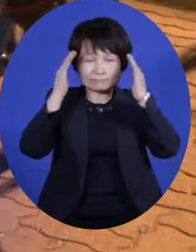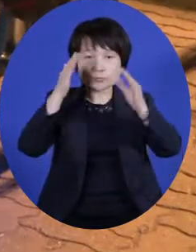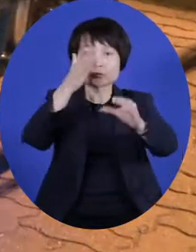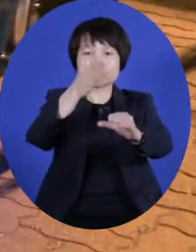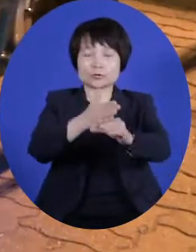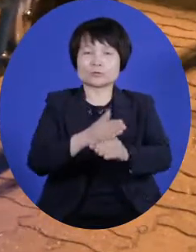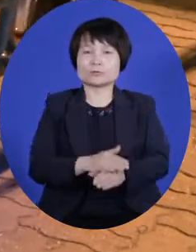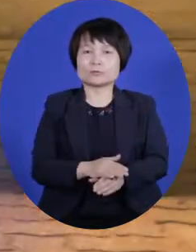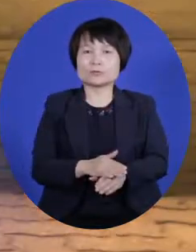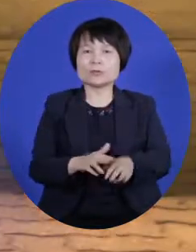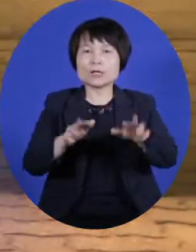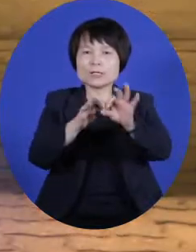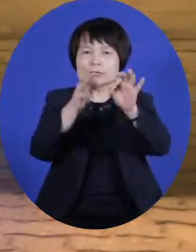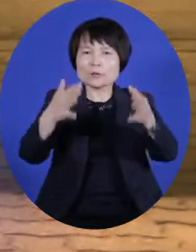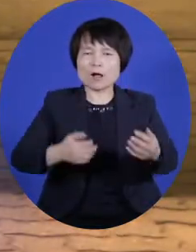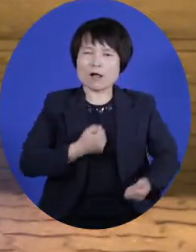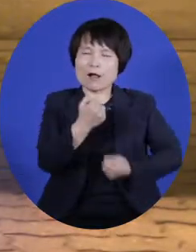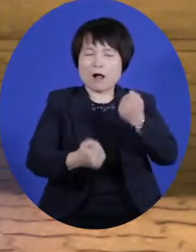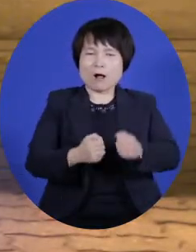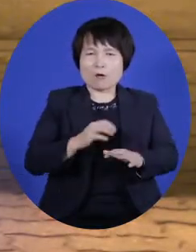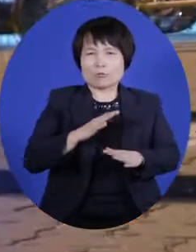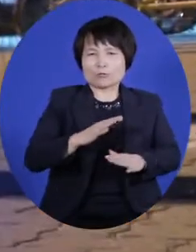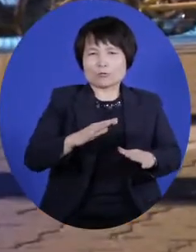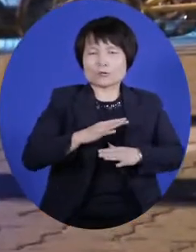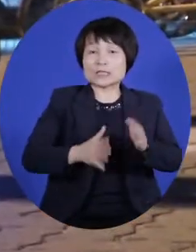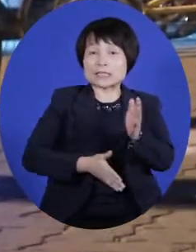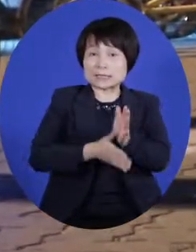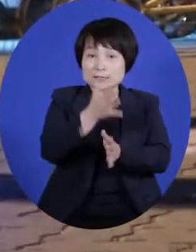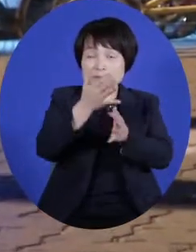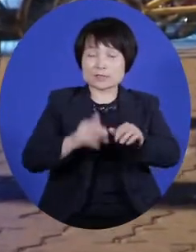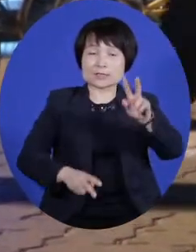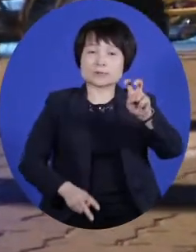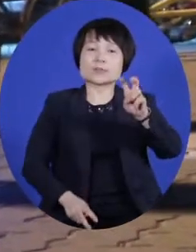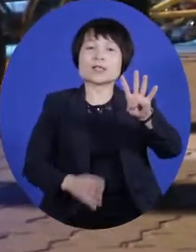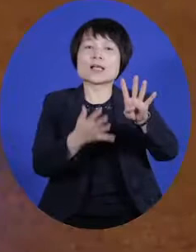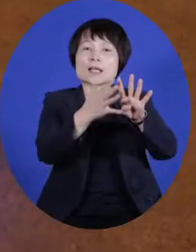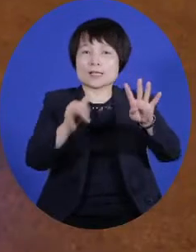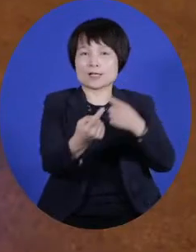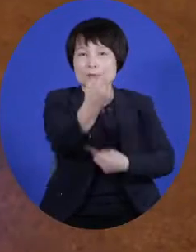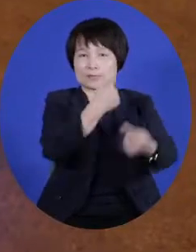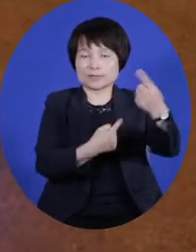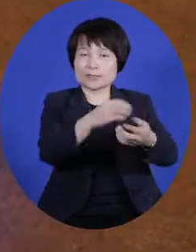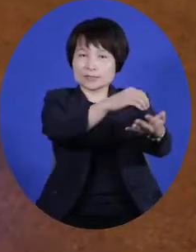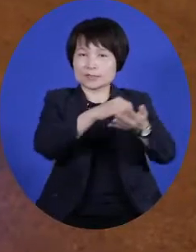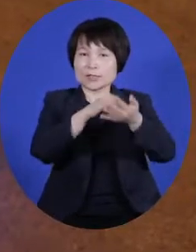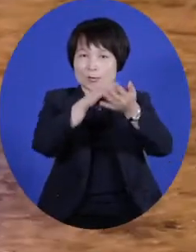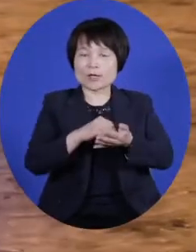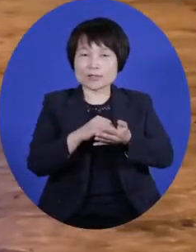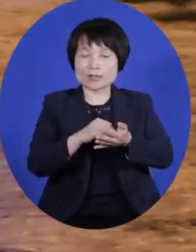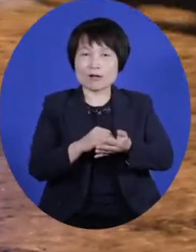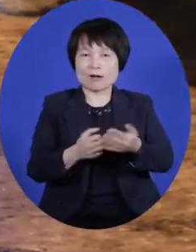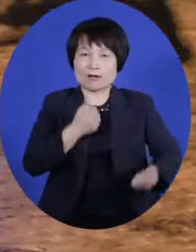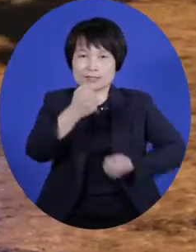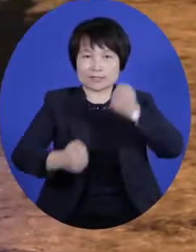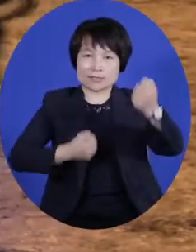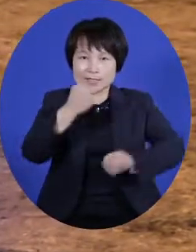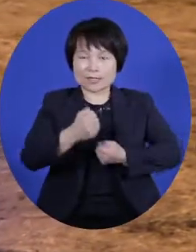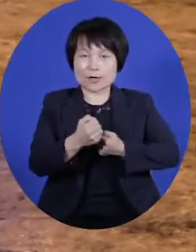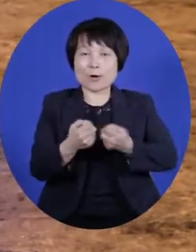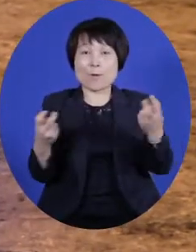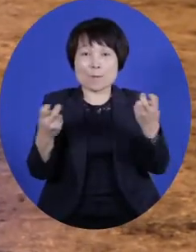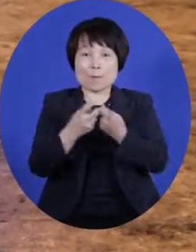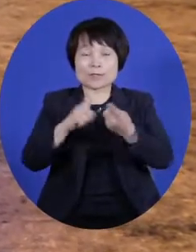이번 자전거 교실에는 그동안 자전거 타기에 막연한 두려움을 갖고 있던 시민 24명이 신청하여 이론부터